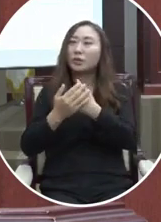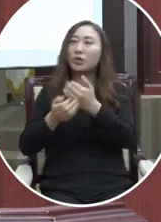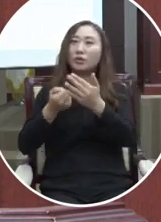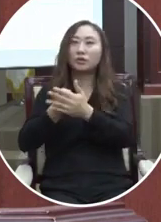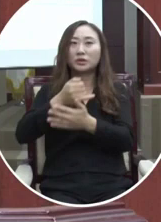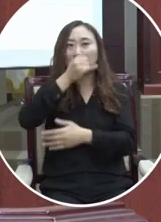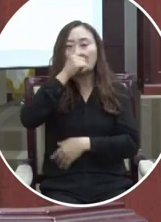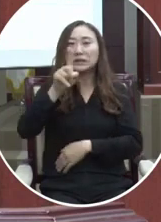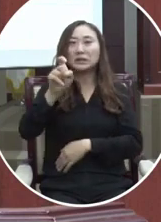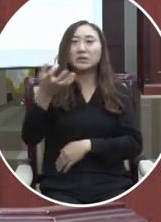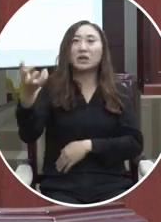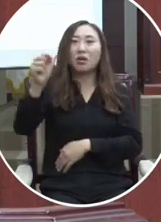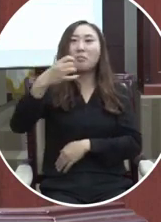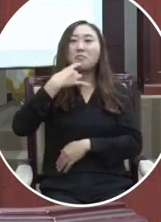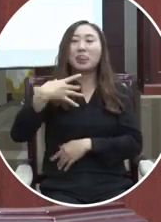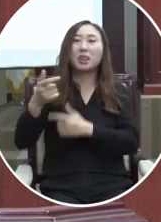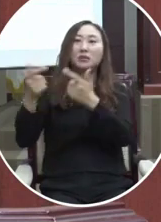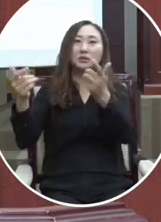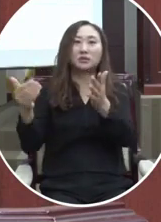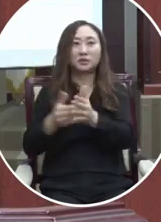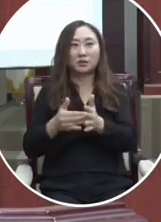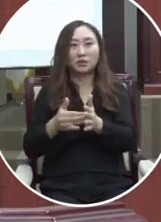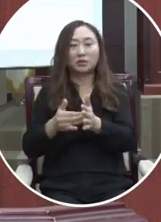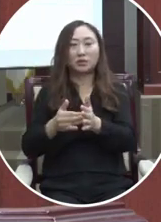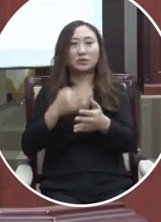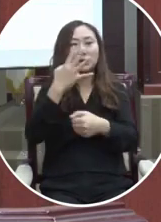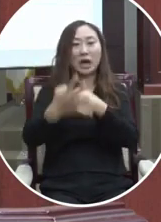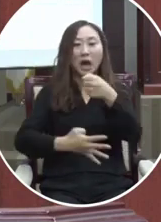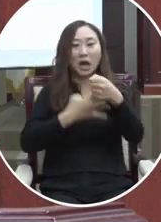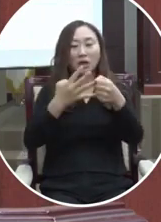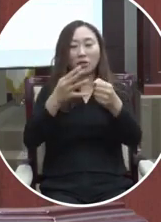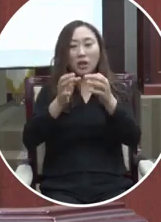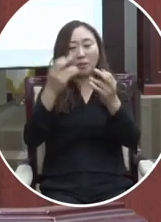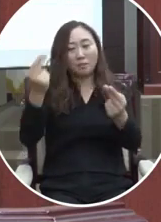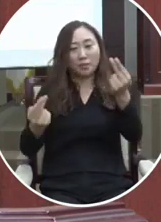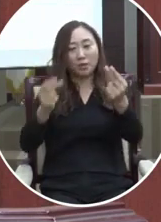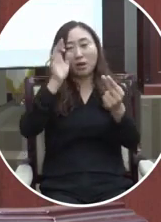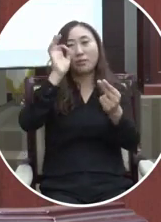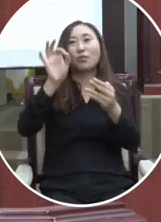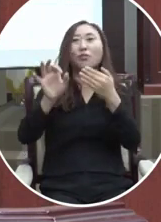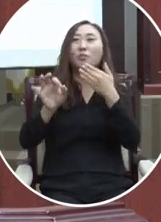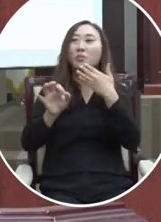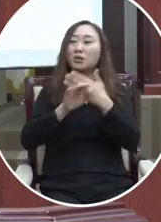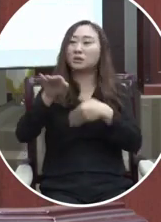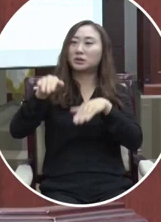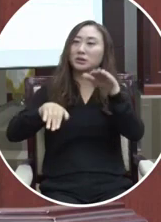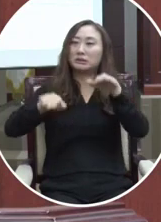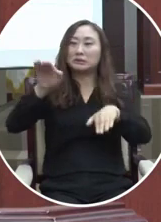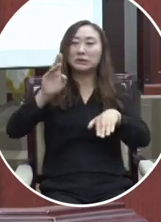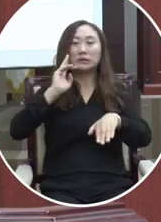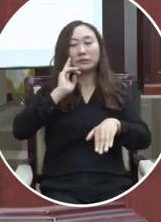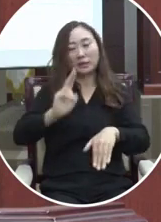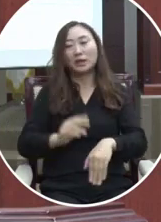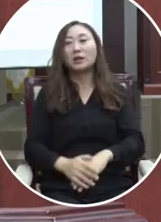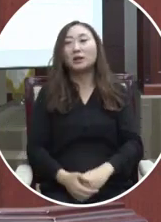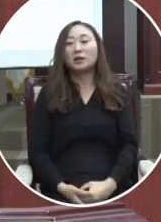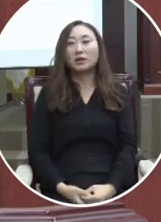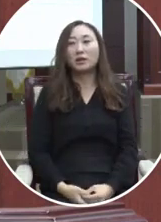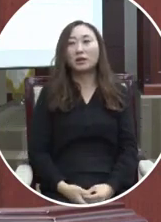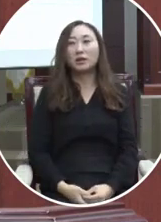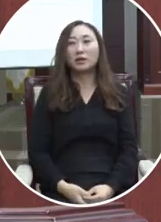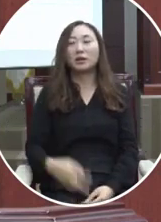밖에 올해 증가하지 않았습니다 최근 4년간의 교부 상태와 비교하시면 현격한 차이를 확인할 수